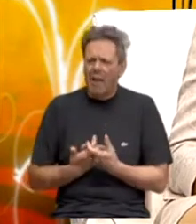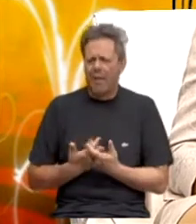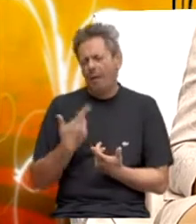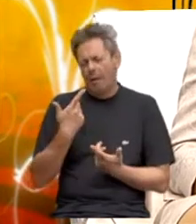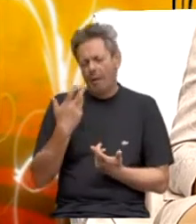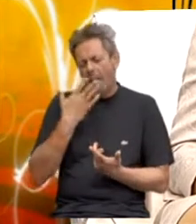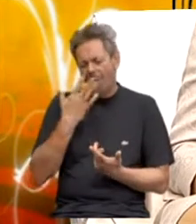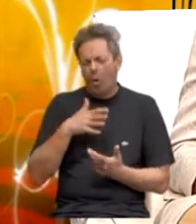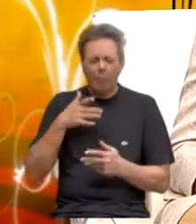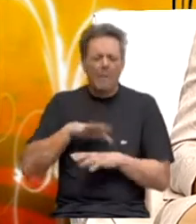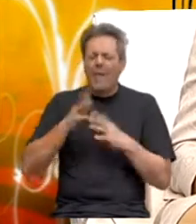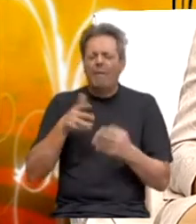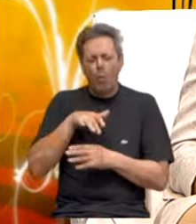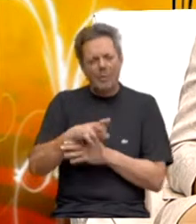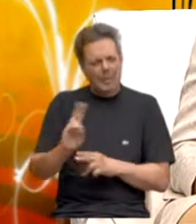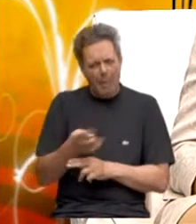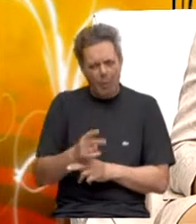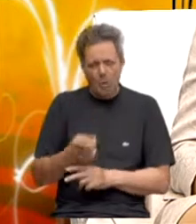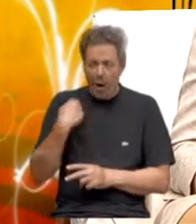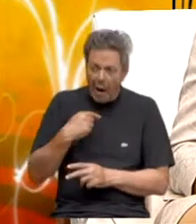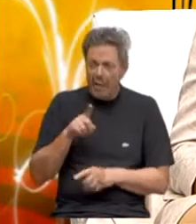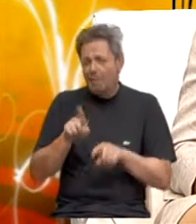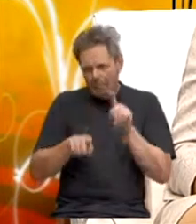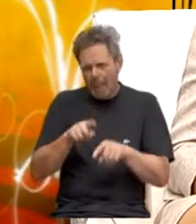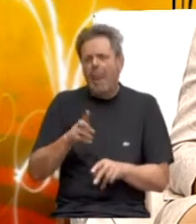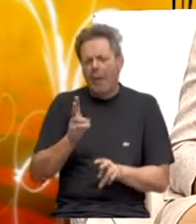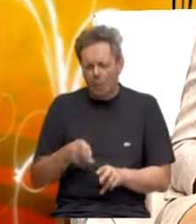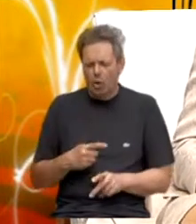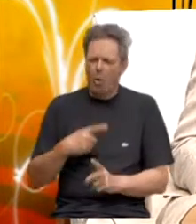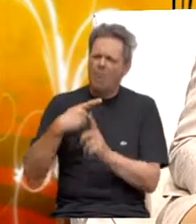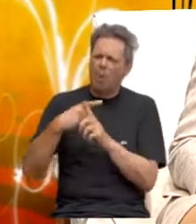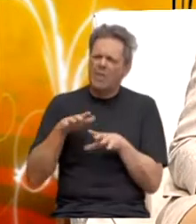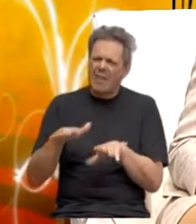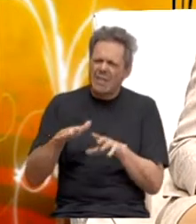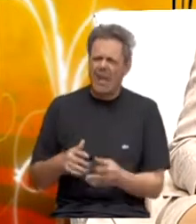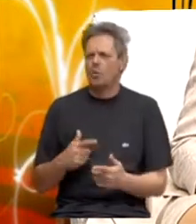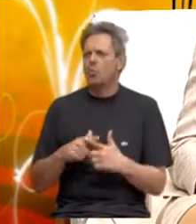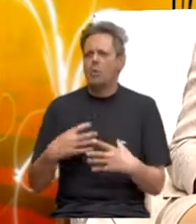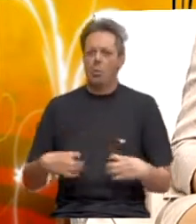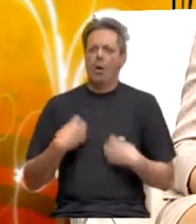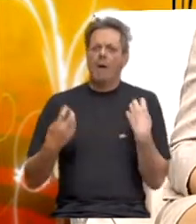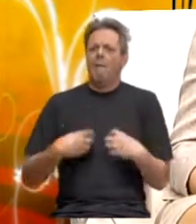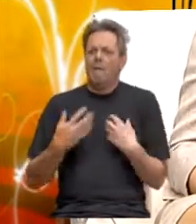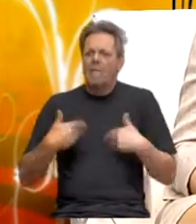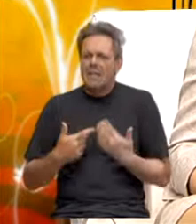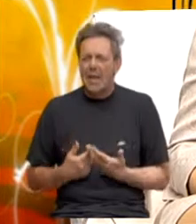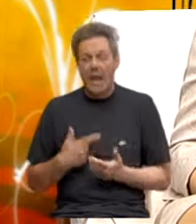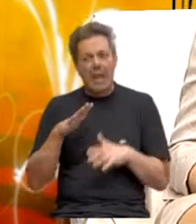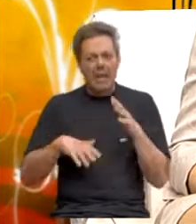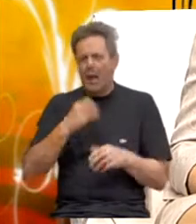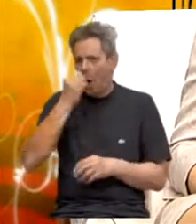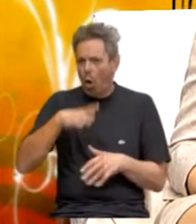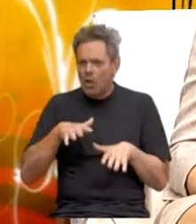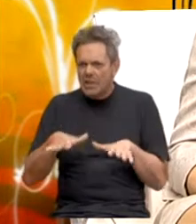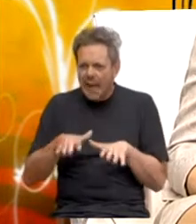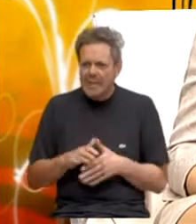njih ne možemo utjecati, ali na neke možemo. Dakle, i pozitivan stres u smislu nekih euforija i loši stres koji mi